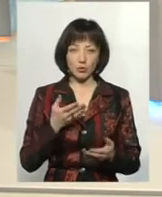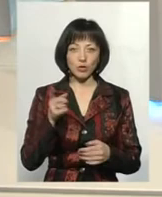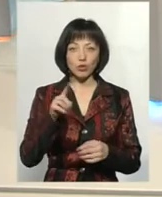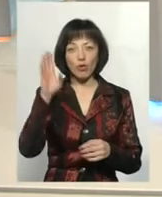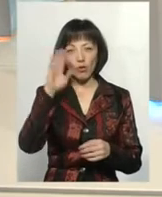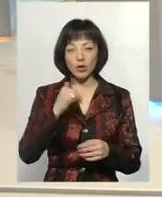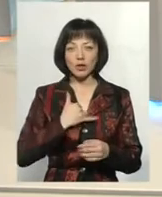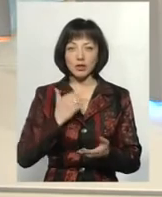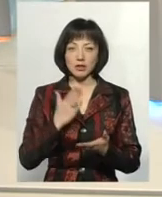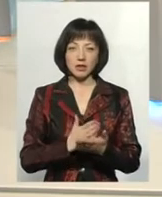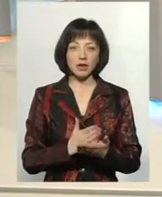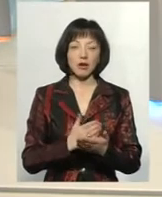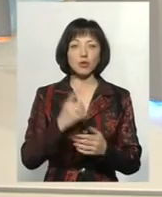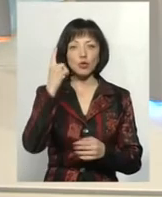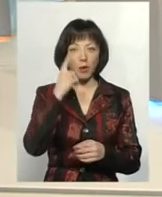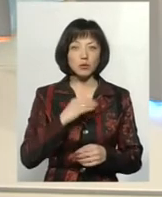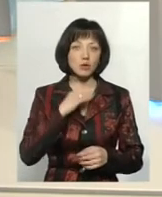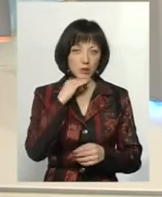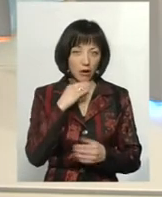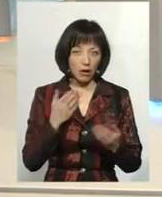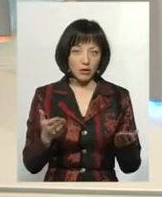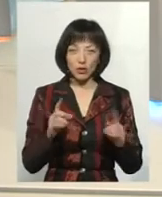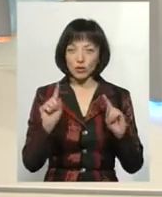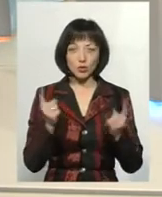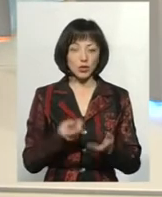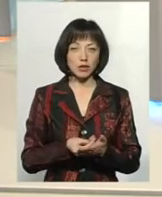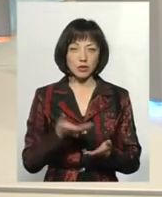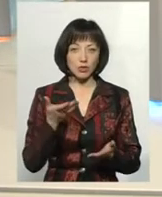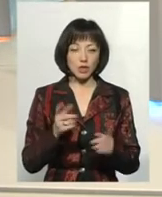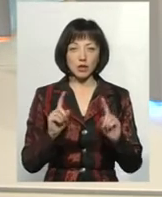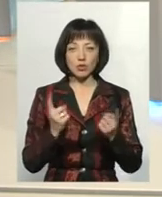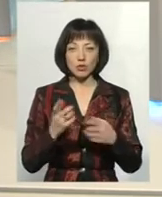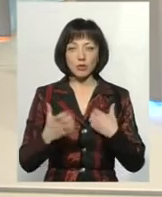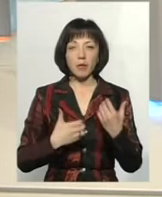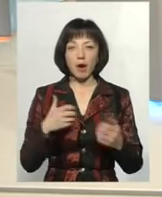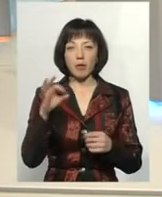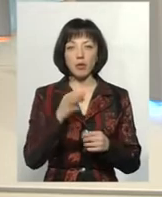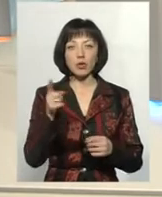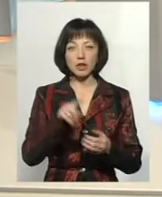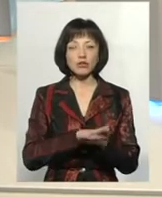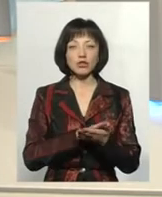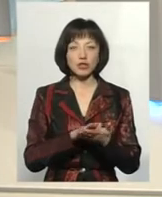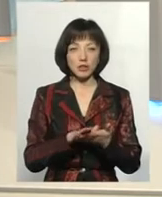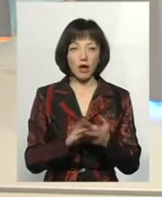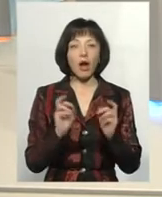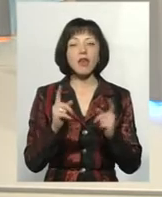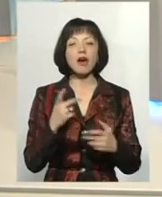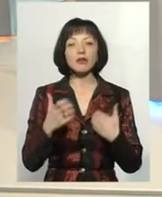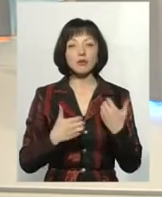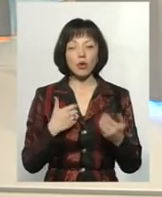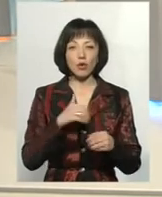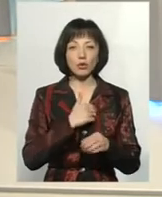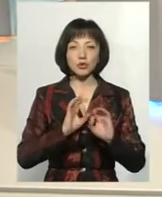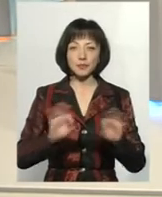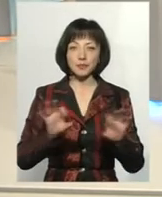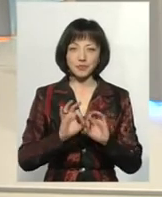в нас є. Ми вважаємо, що в нас її достатньо. І не дуже ми її цінуємо, не дуже ми дбаємо про те, що вона чиста. От, а як дбати про те, що вона була чиста?